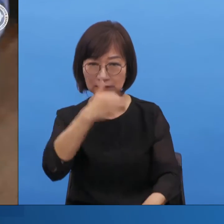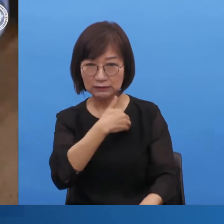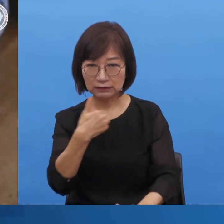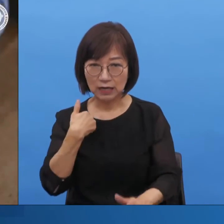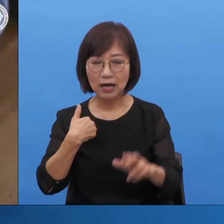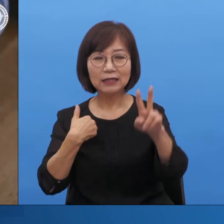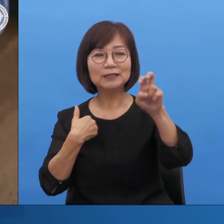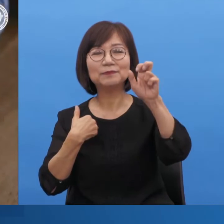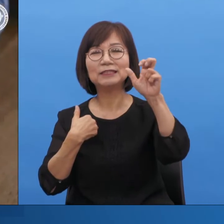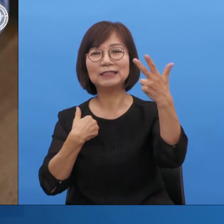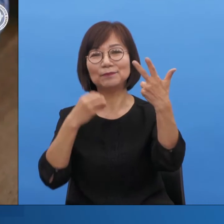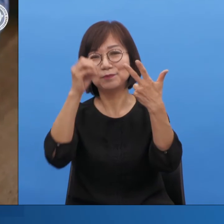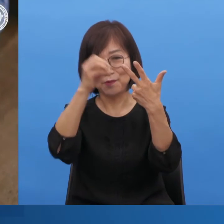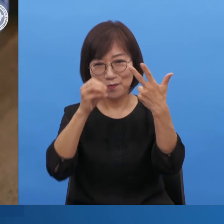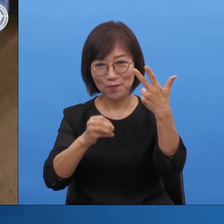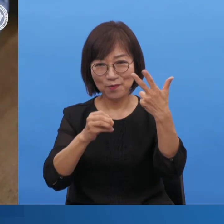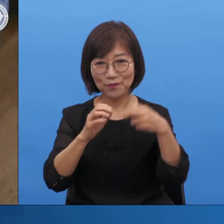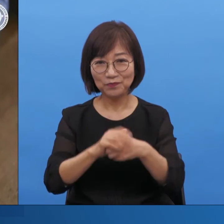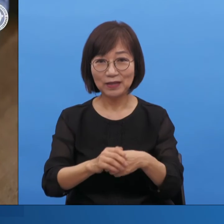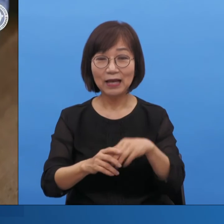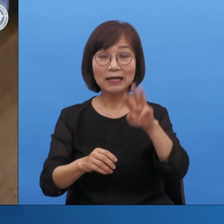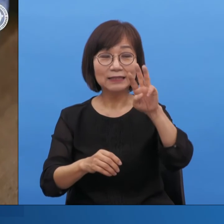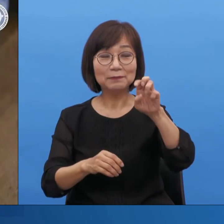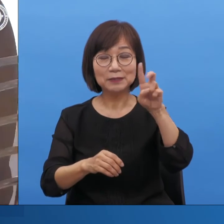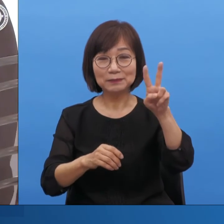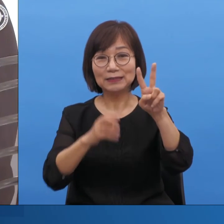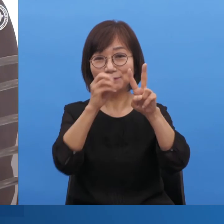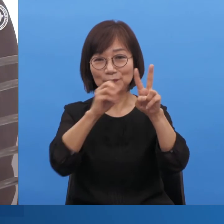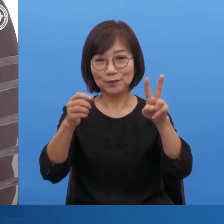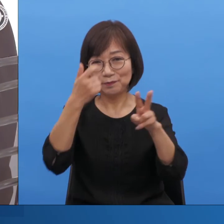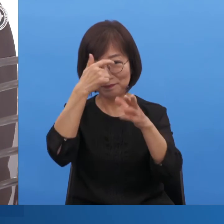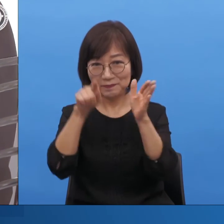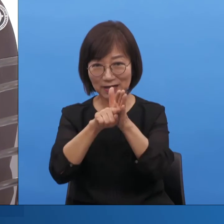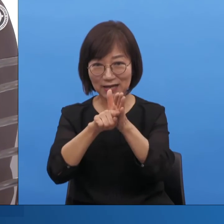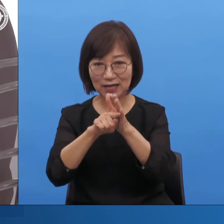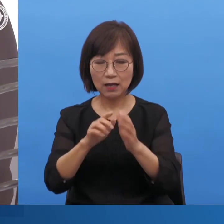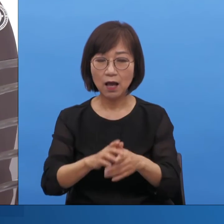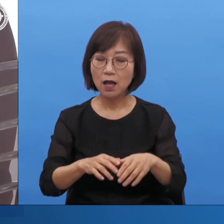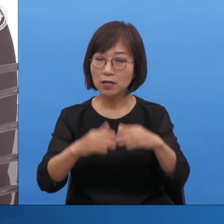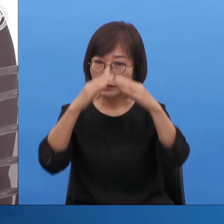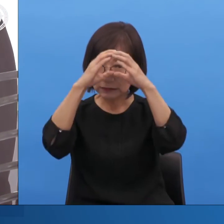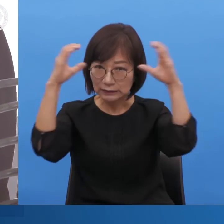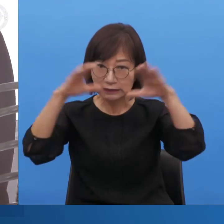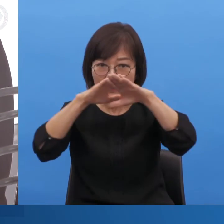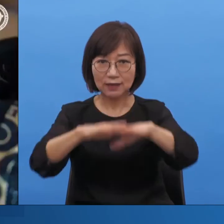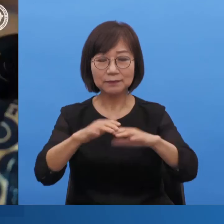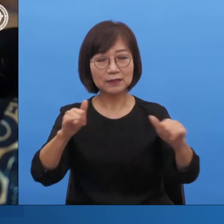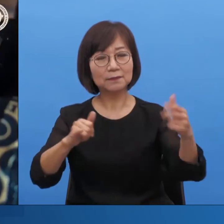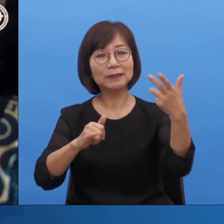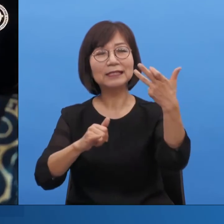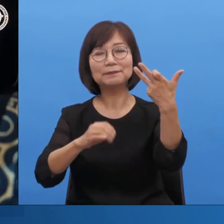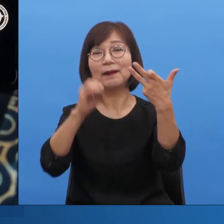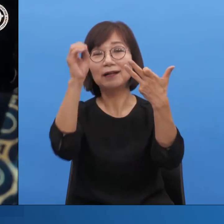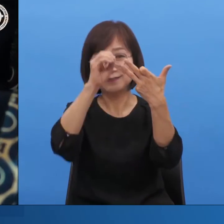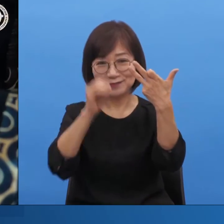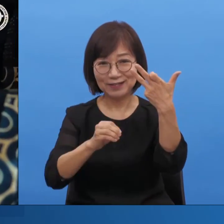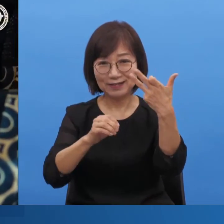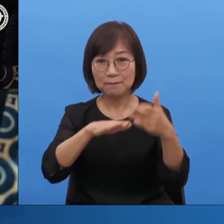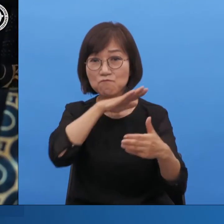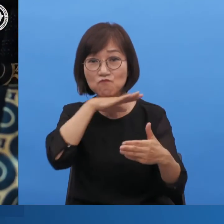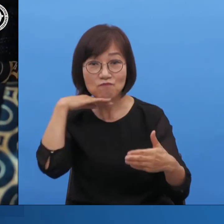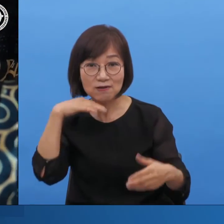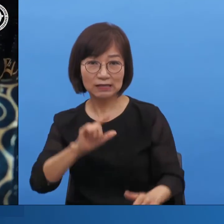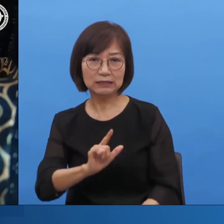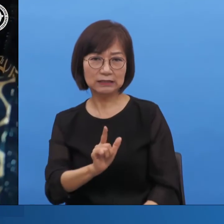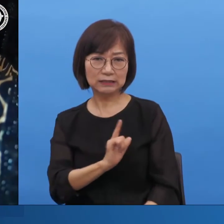교도이고 개신교인 숫자도 인구의 32%가량 됩니다. 이슬람 교인의 비율 또한 18%에 달하며 모잠비크라는 국명도